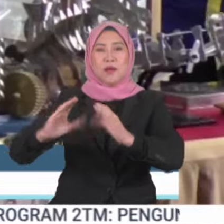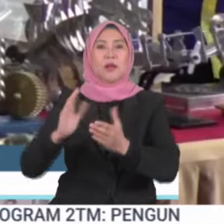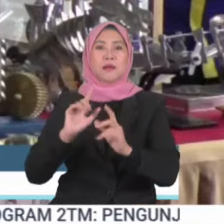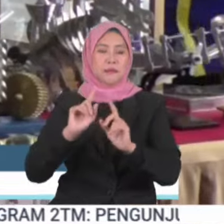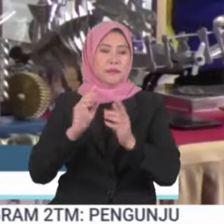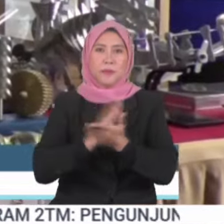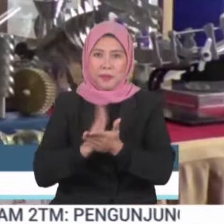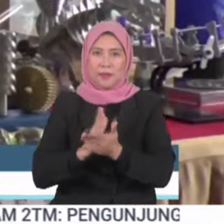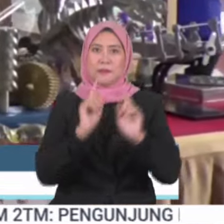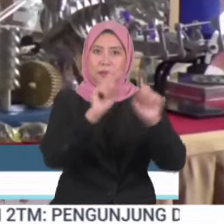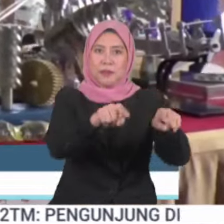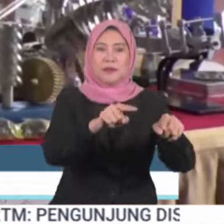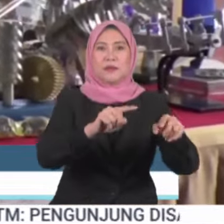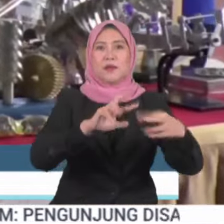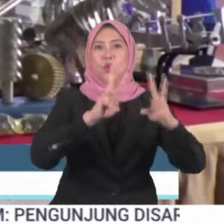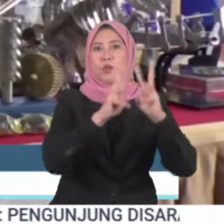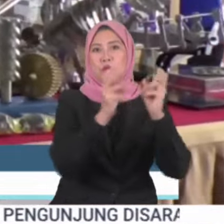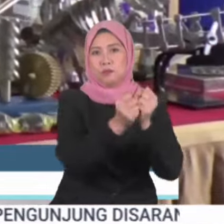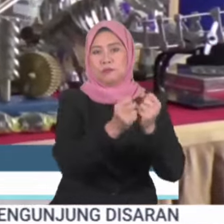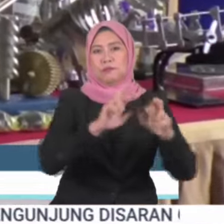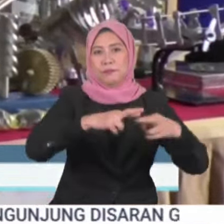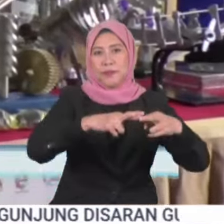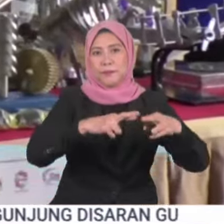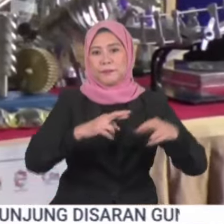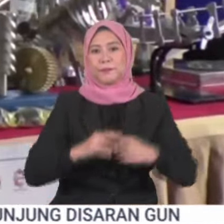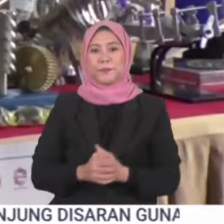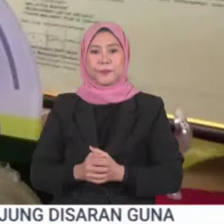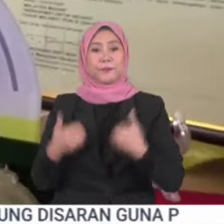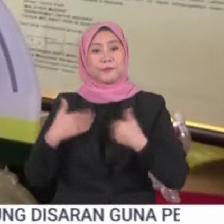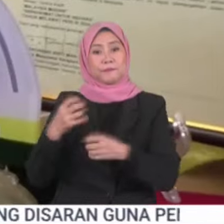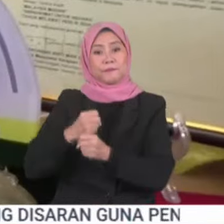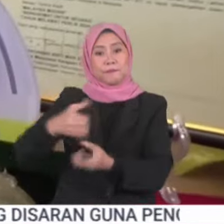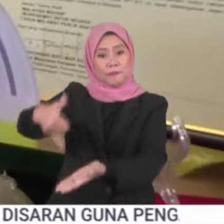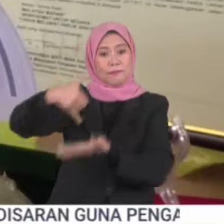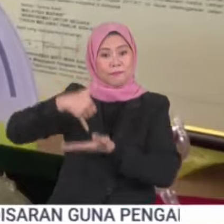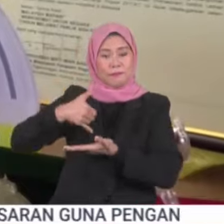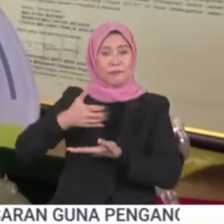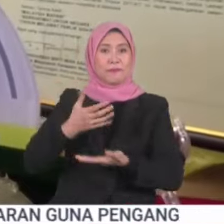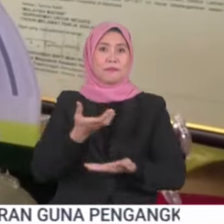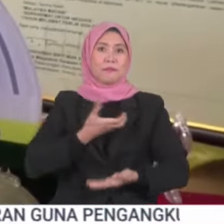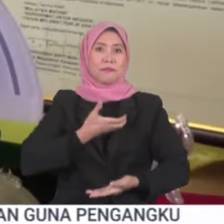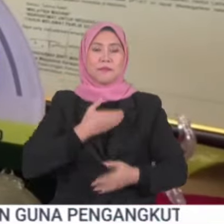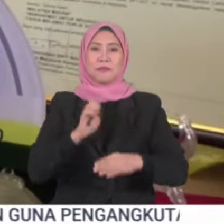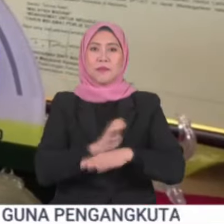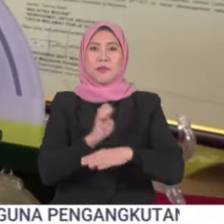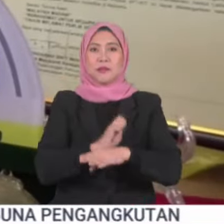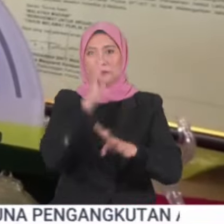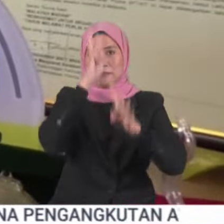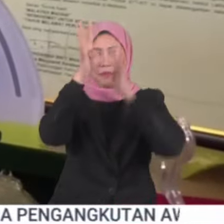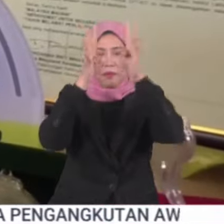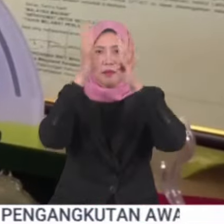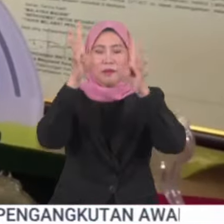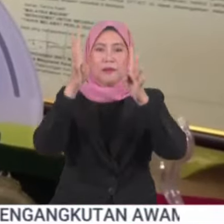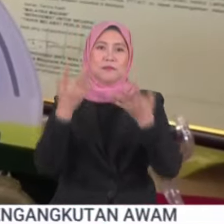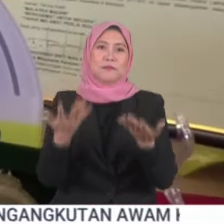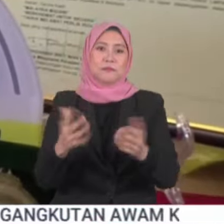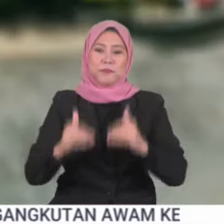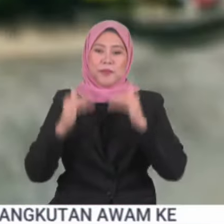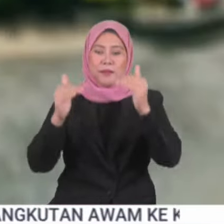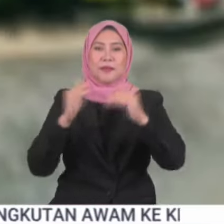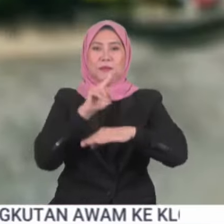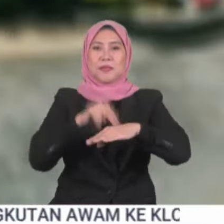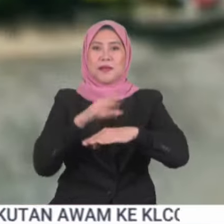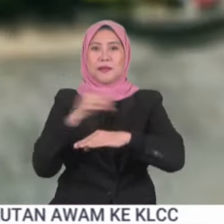tayar. Produk inovasi ini telah mendapat 3 pingat emas dalam pertandingan reka cipta peringkat kebangsaan dan antarabangsa.